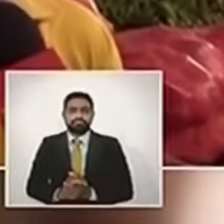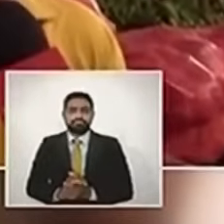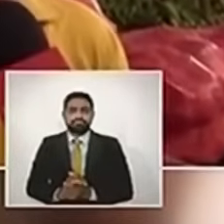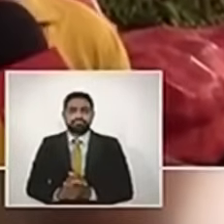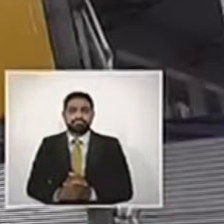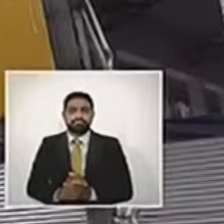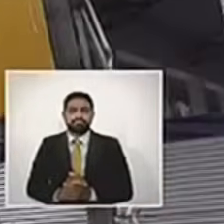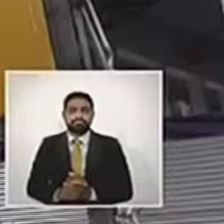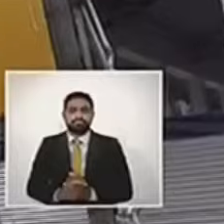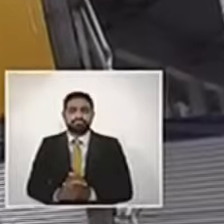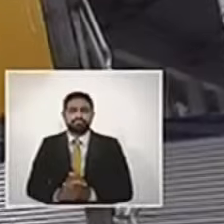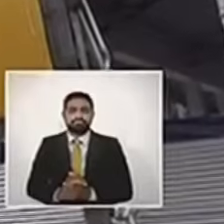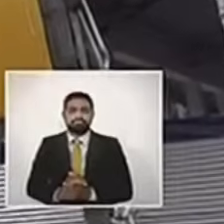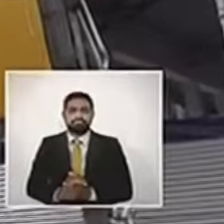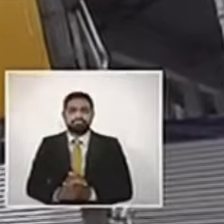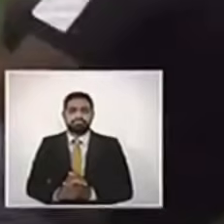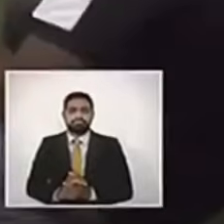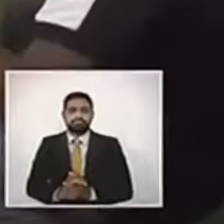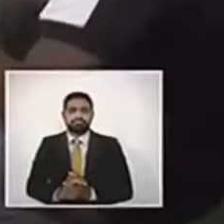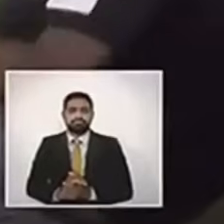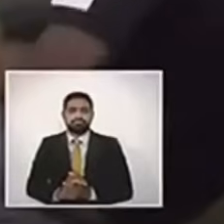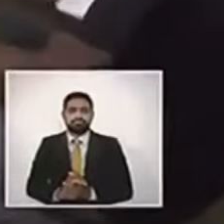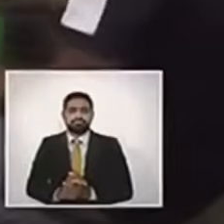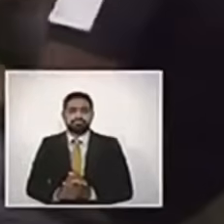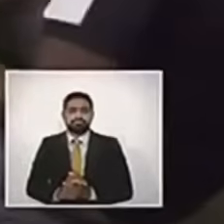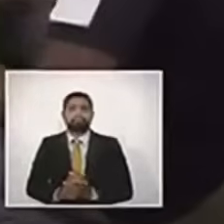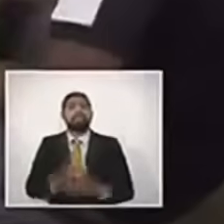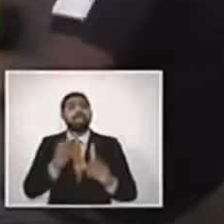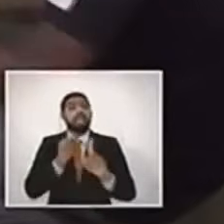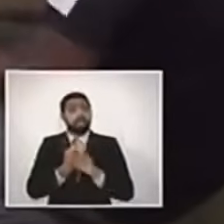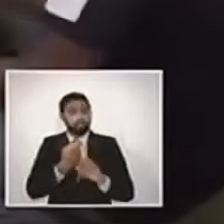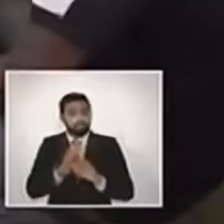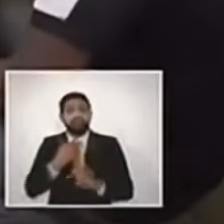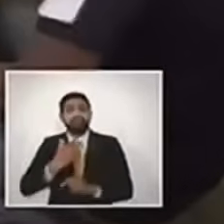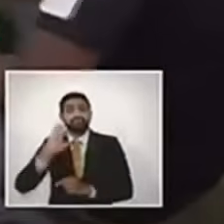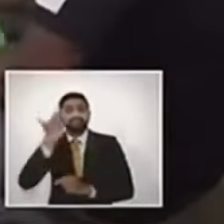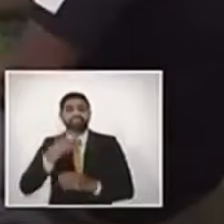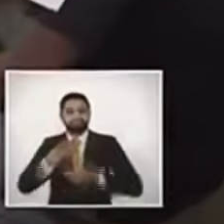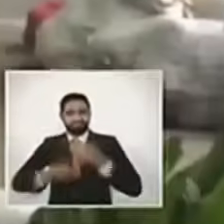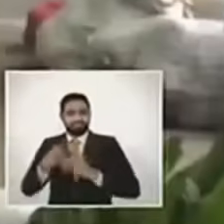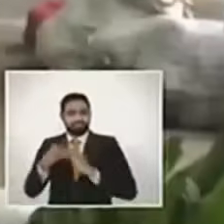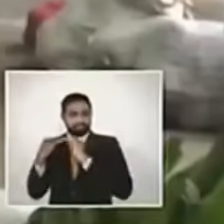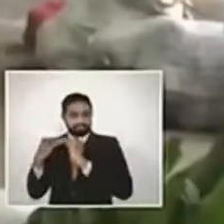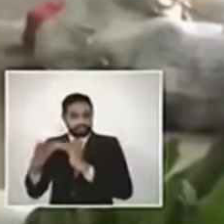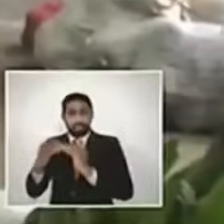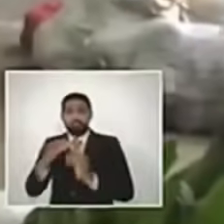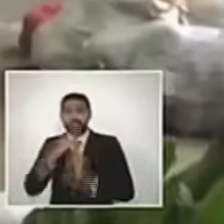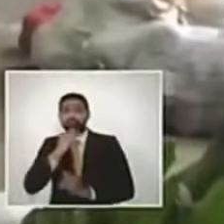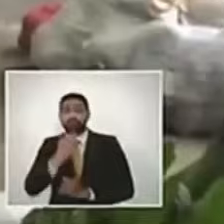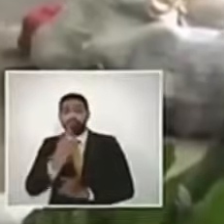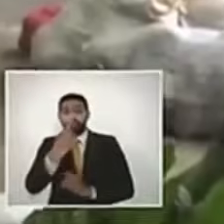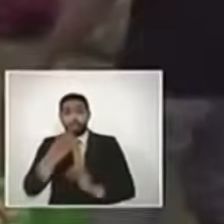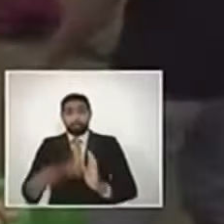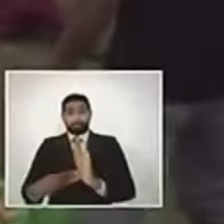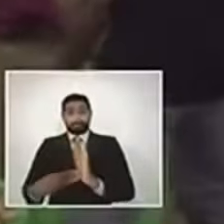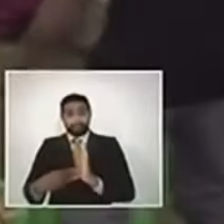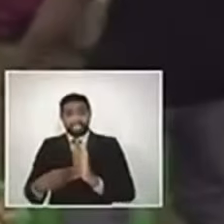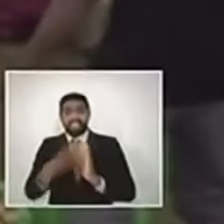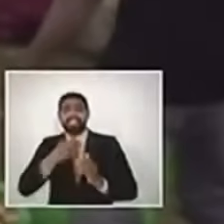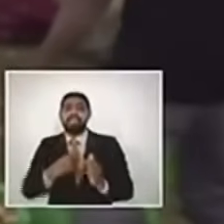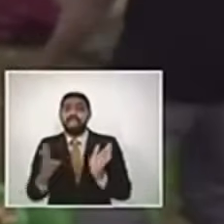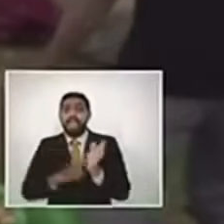ඇවිල්ලා තියෙන්නේ. The Katugastota Special Economic Centre receives 1 million kilos of vegetables daily. Now it has gone down